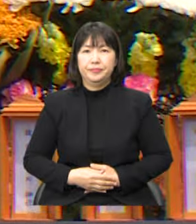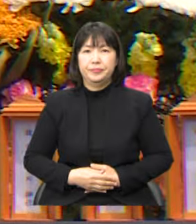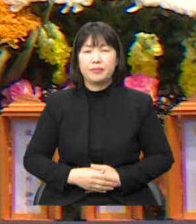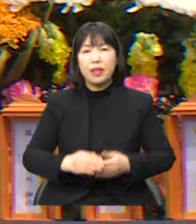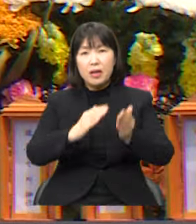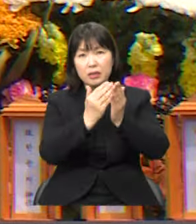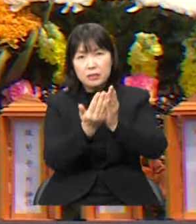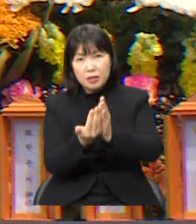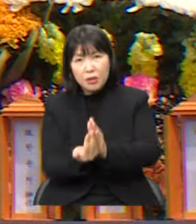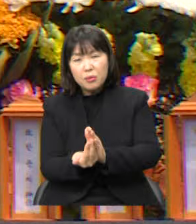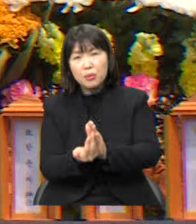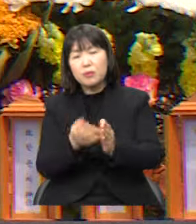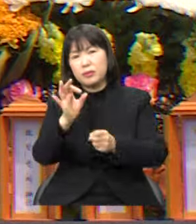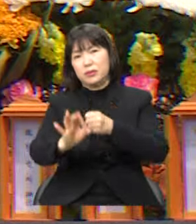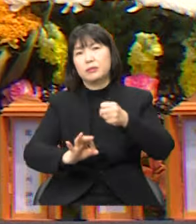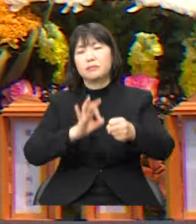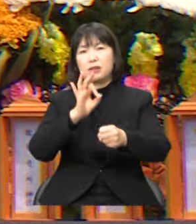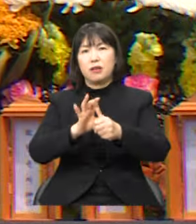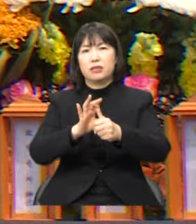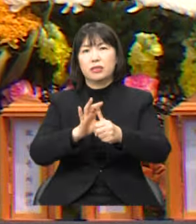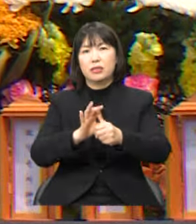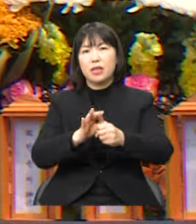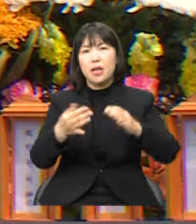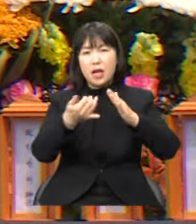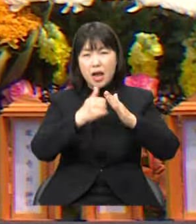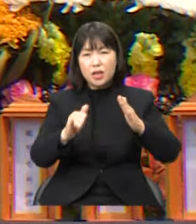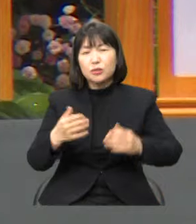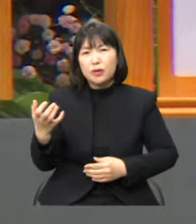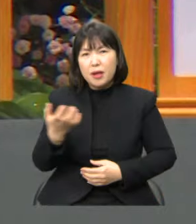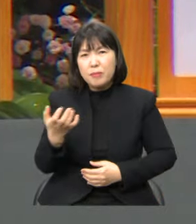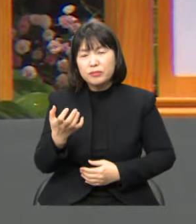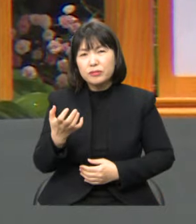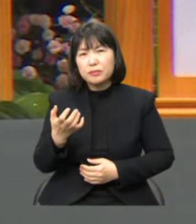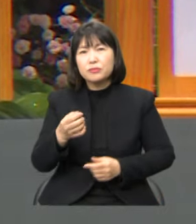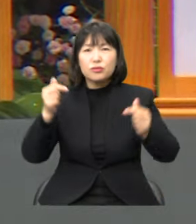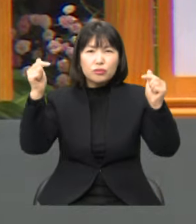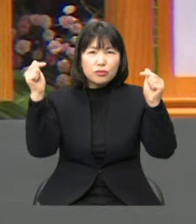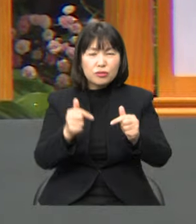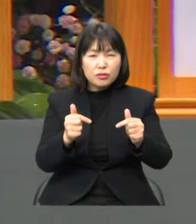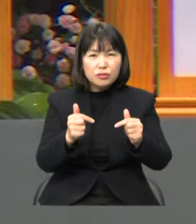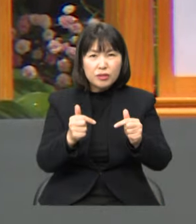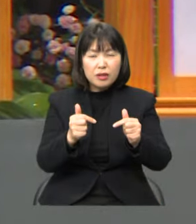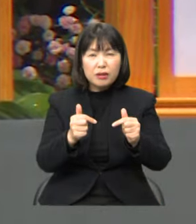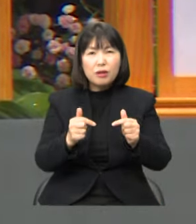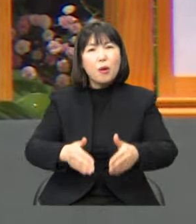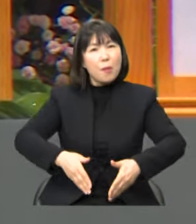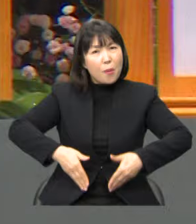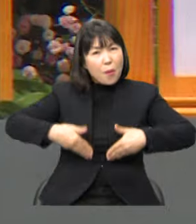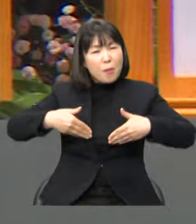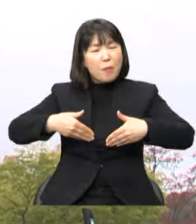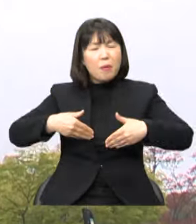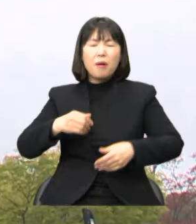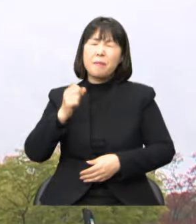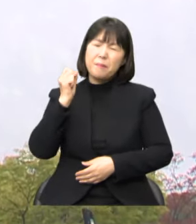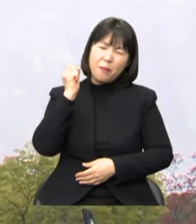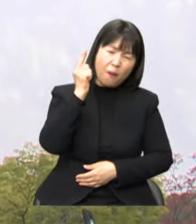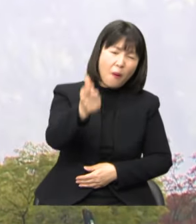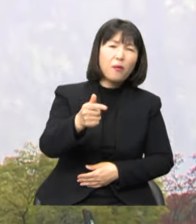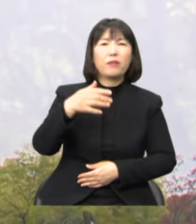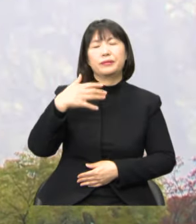세월로 참사 십기 유가족들의 아픔이 온전히 치유될 봄날은 아직 멀기만 합니다